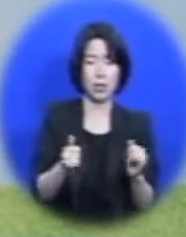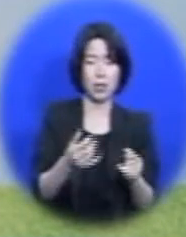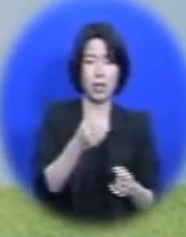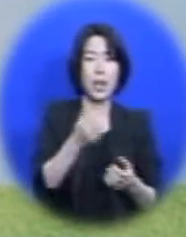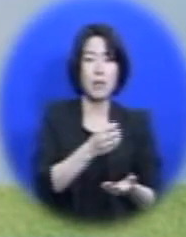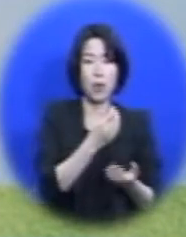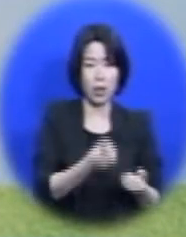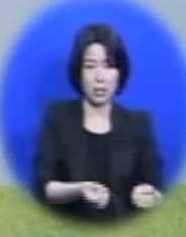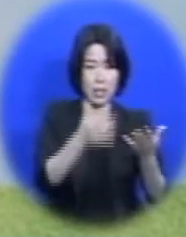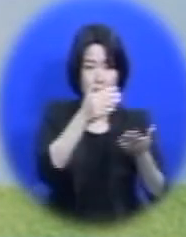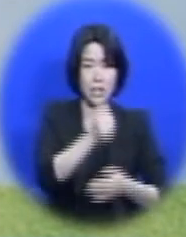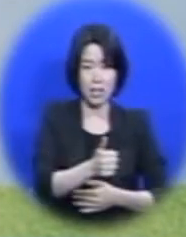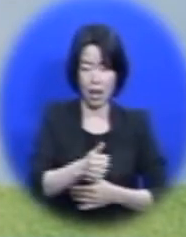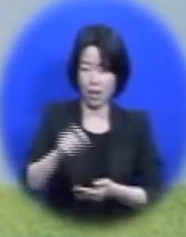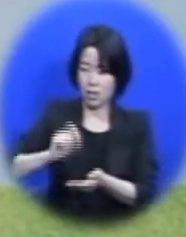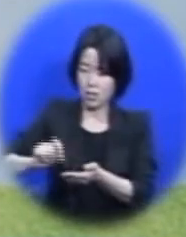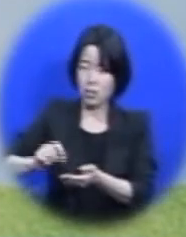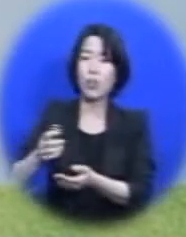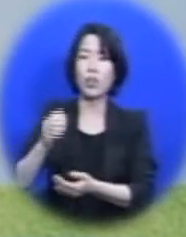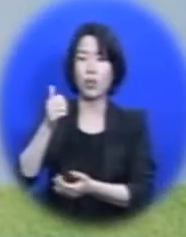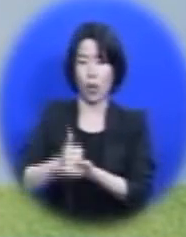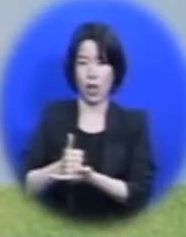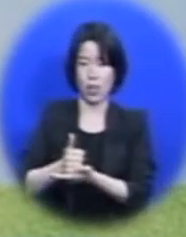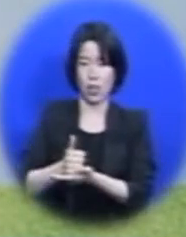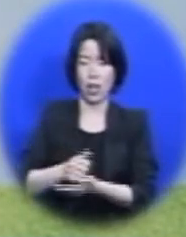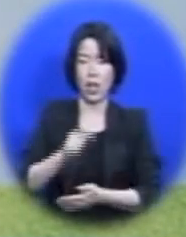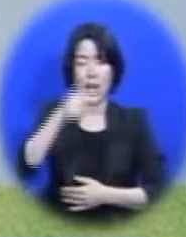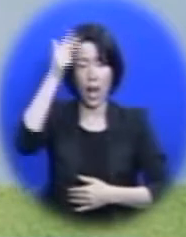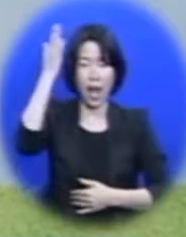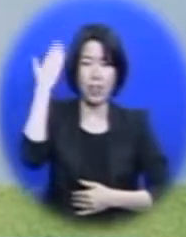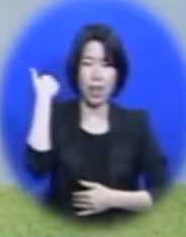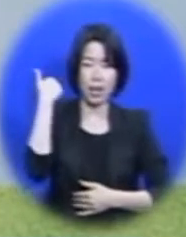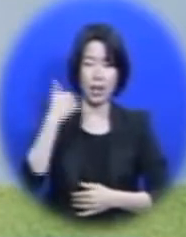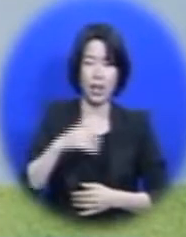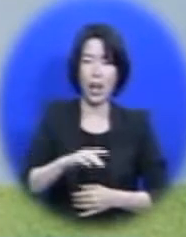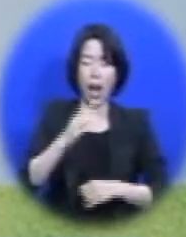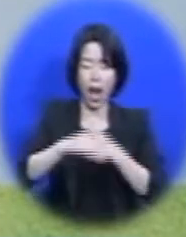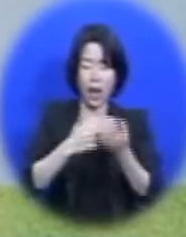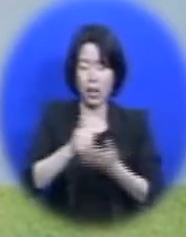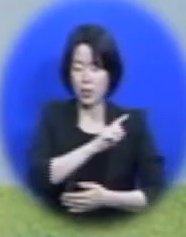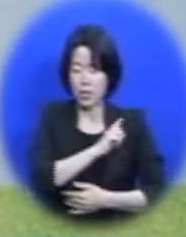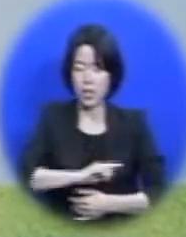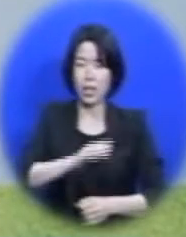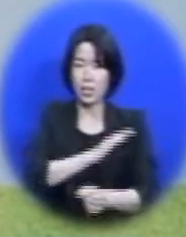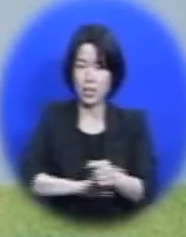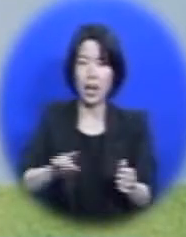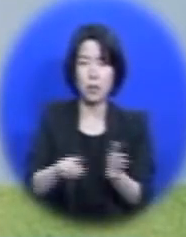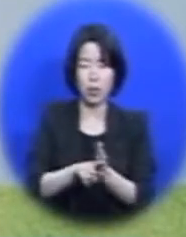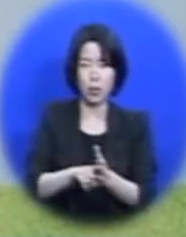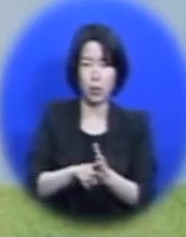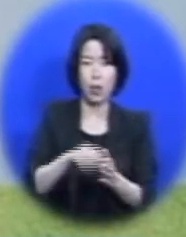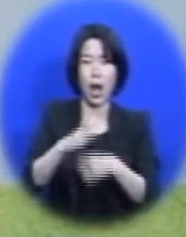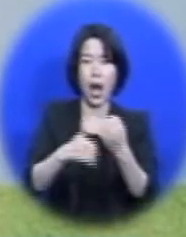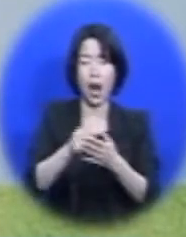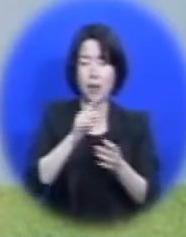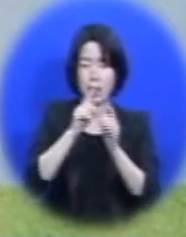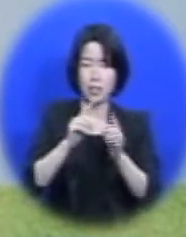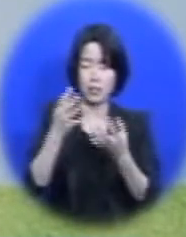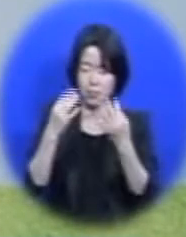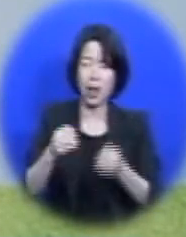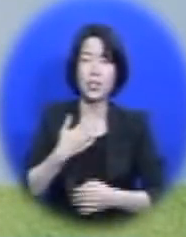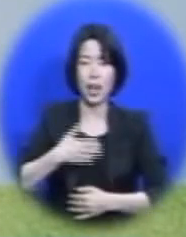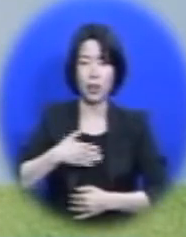제사장들과 서기관들이었습니다. 그 당시에 가장 하나님을 잘 믿고 하나님의 말씀을 잘 알고 하나님의